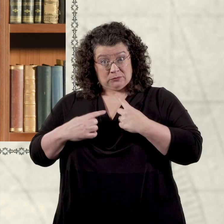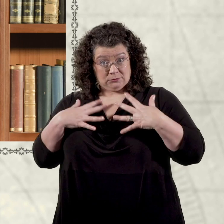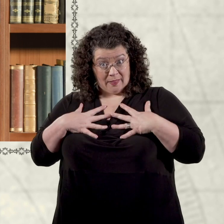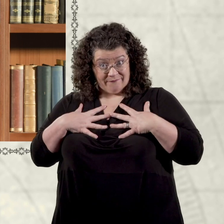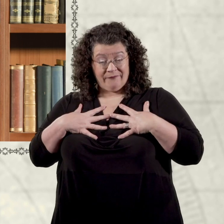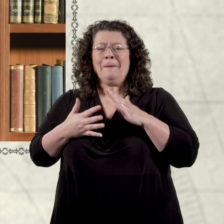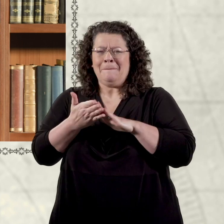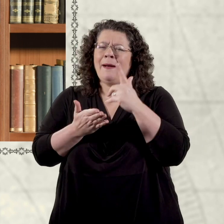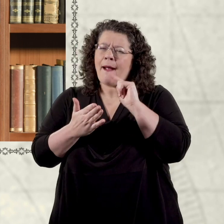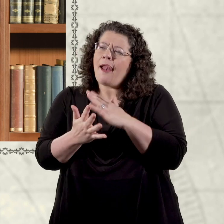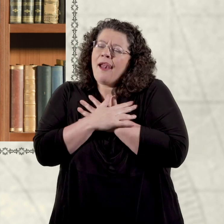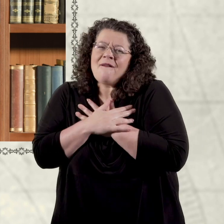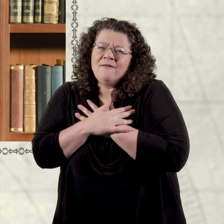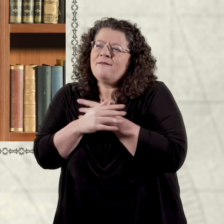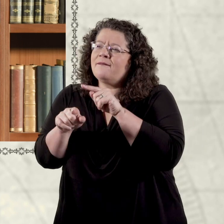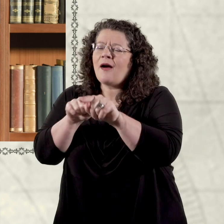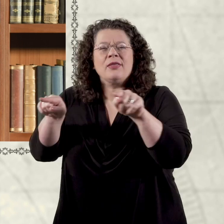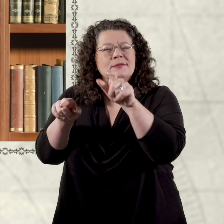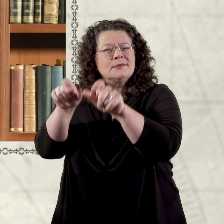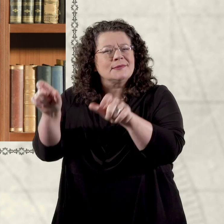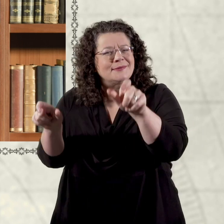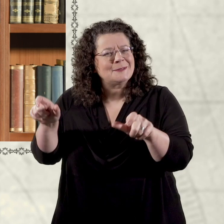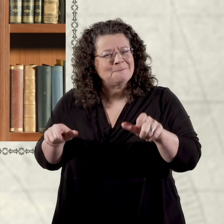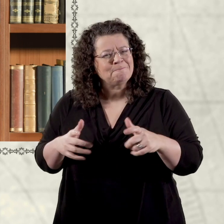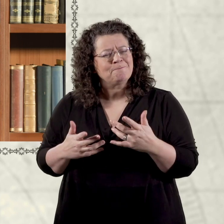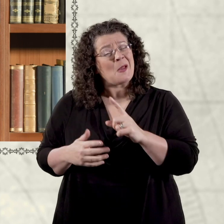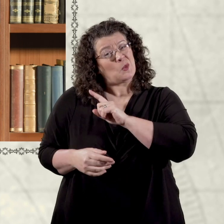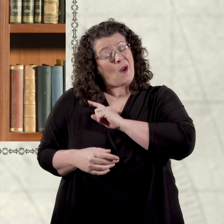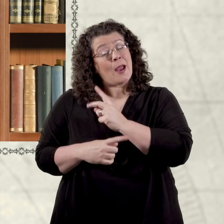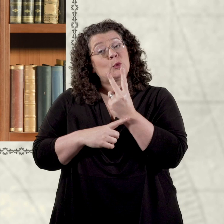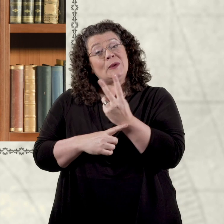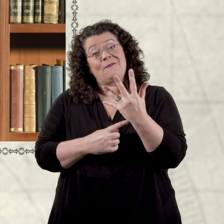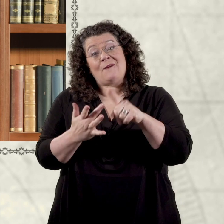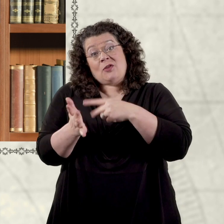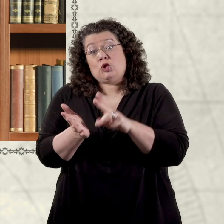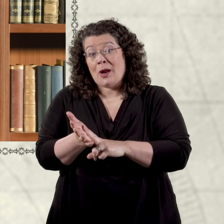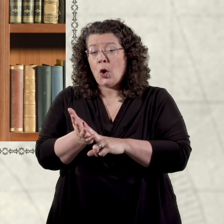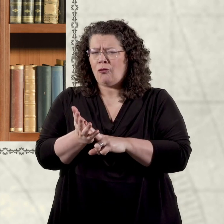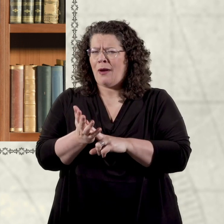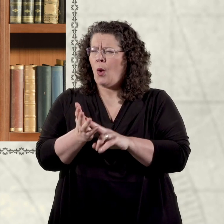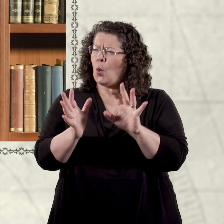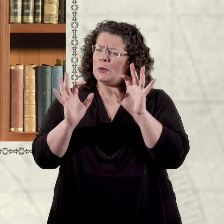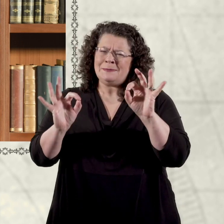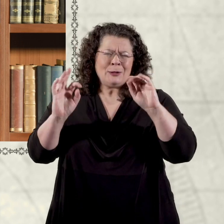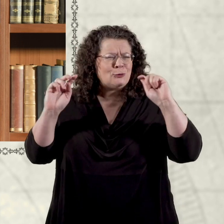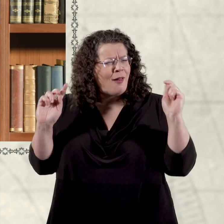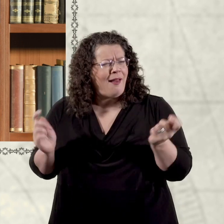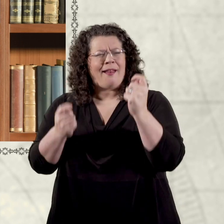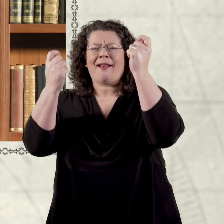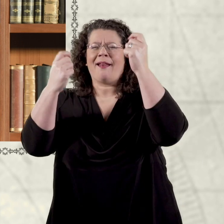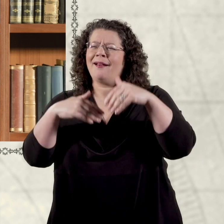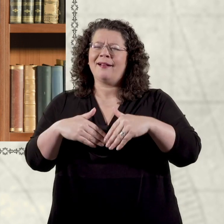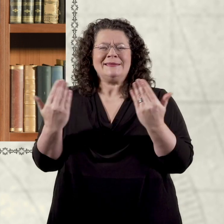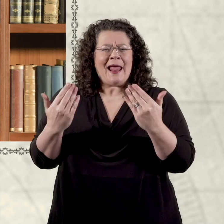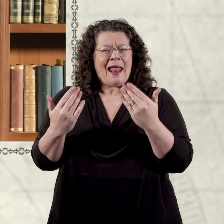hunan mwyn caru eraill. A dyna pam mae'r 15 o Ionawr mor bwysig i